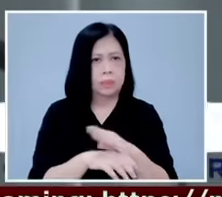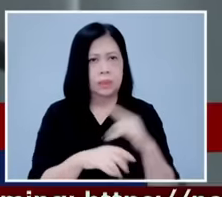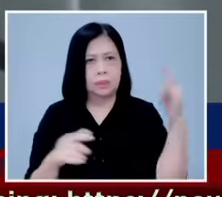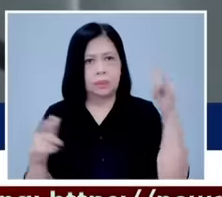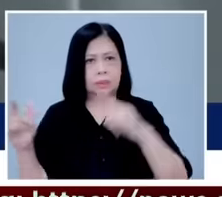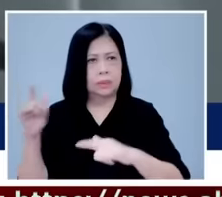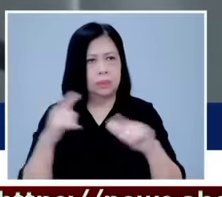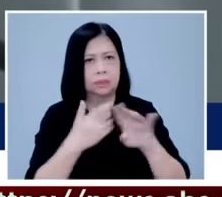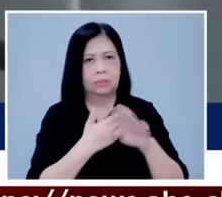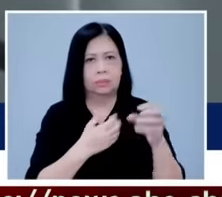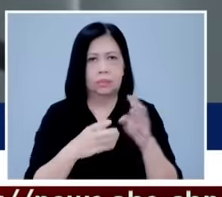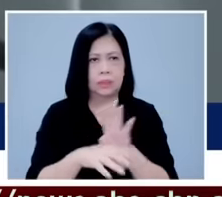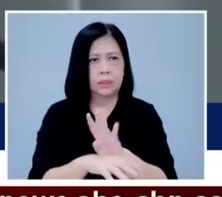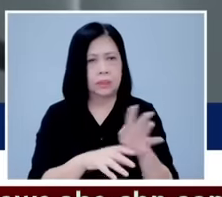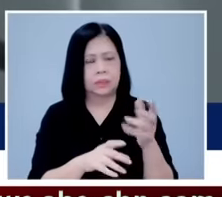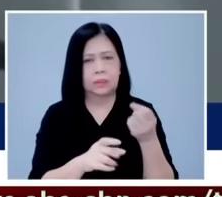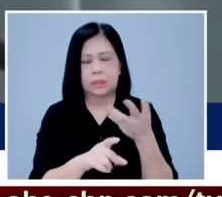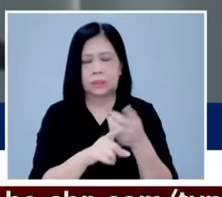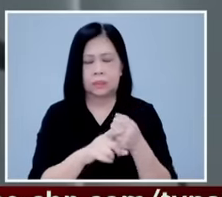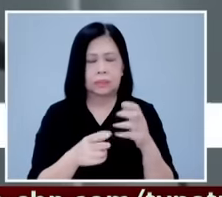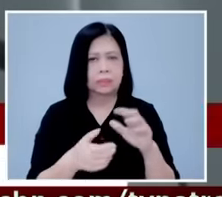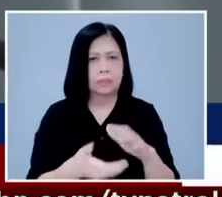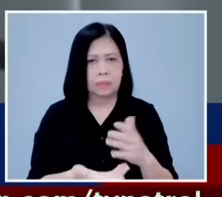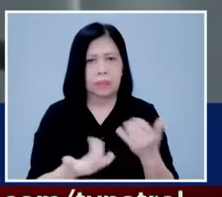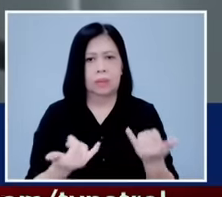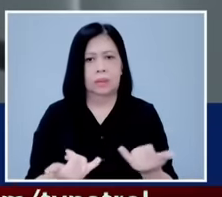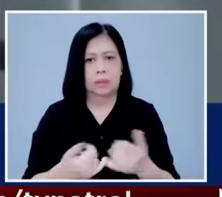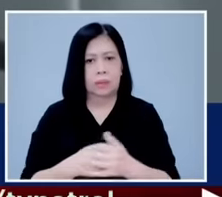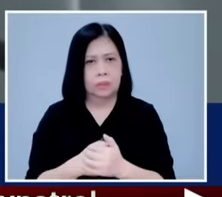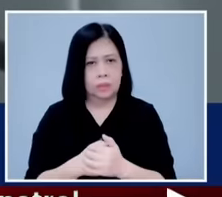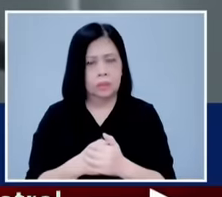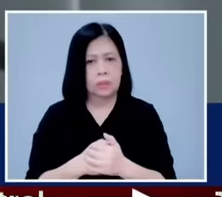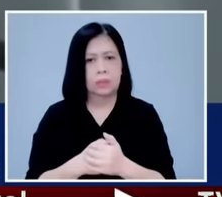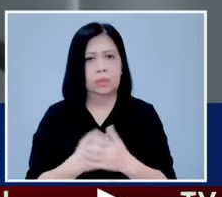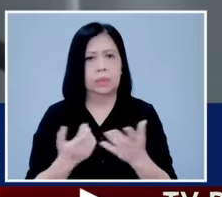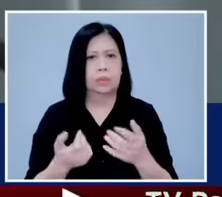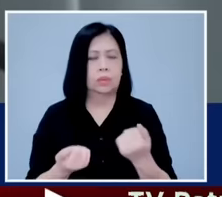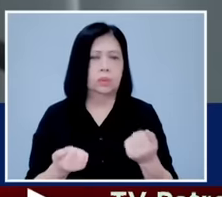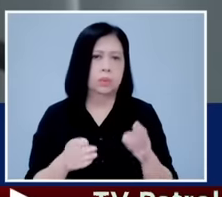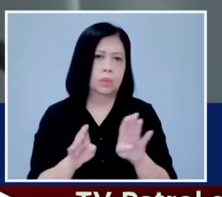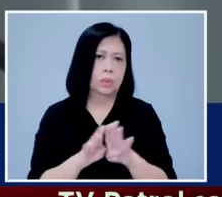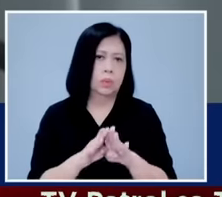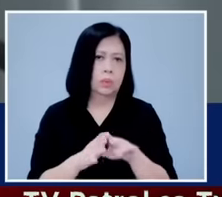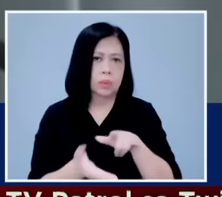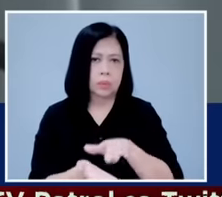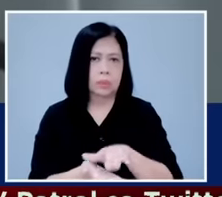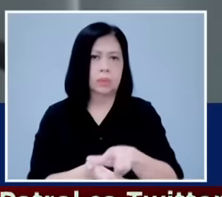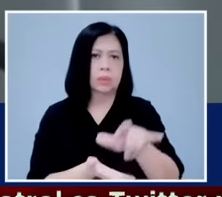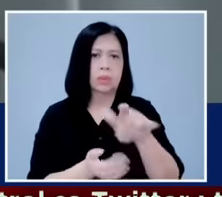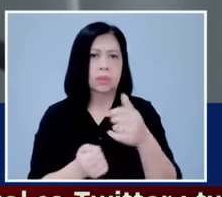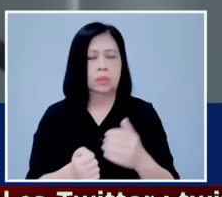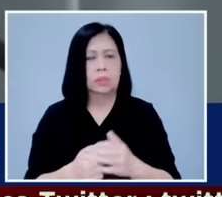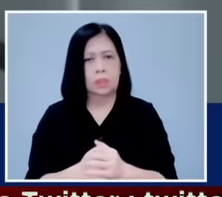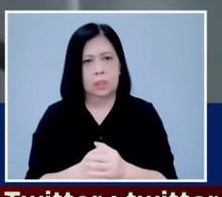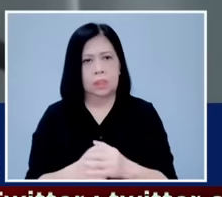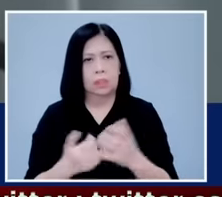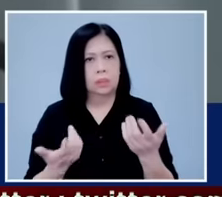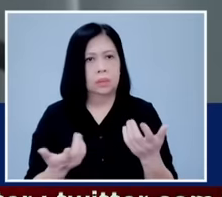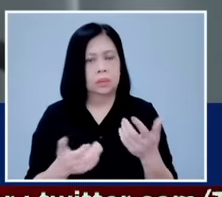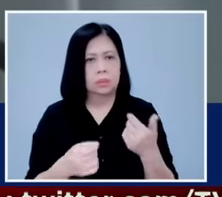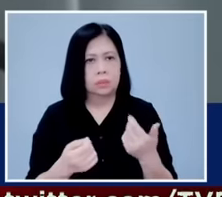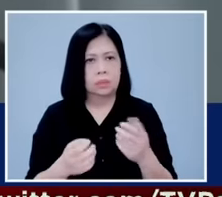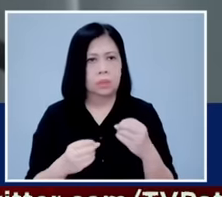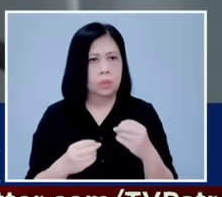back and there's a lot of impact. Well, at this point, they closed the runway and it's a re-operation, have no